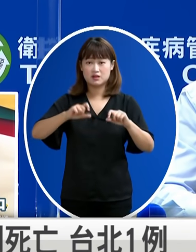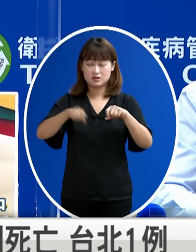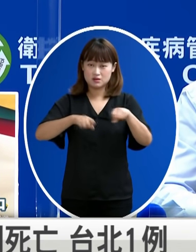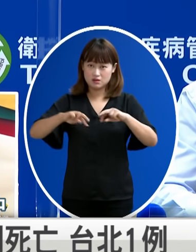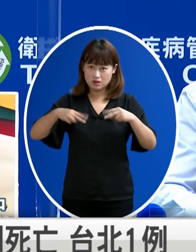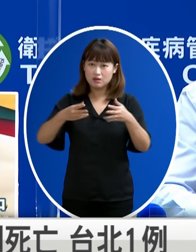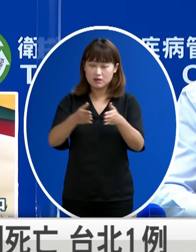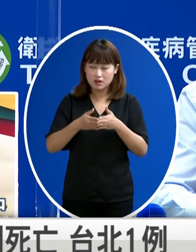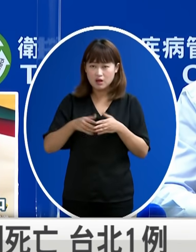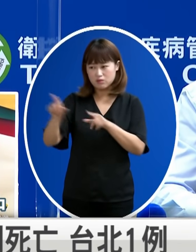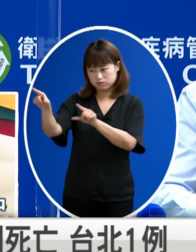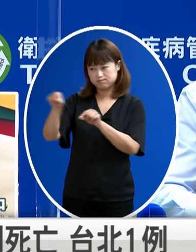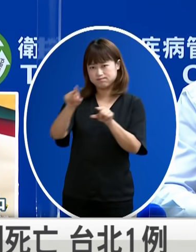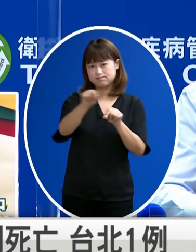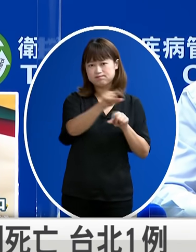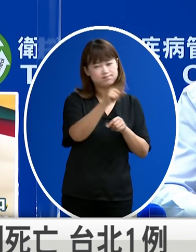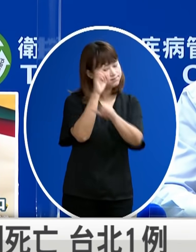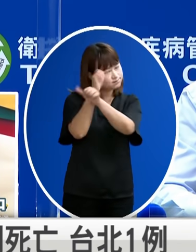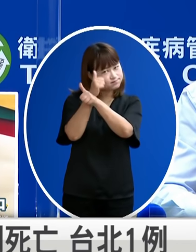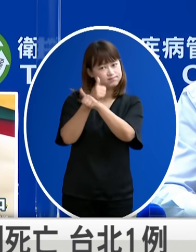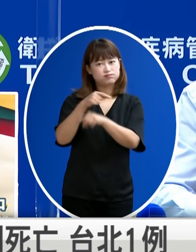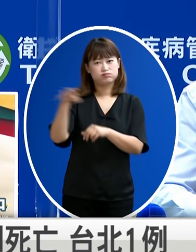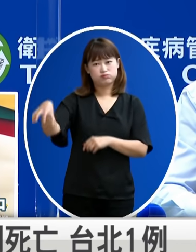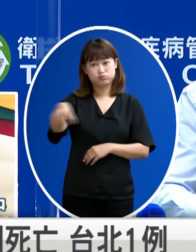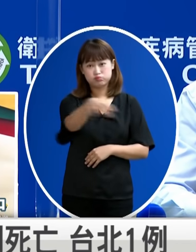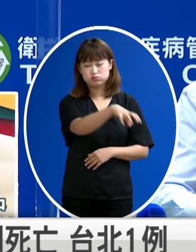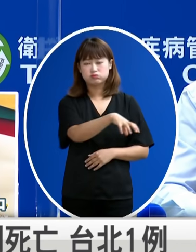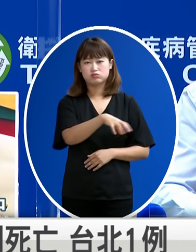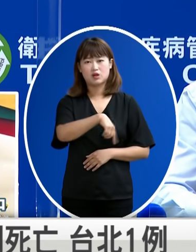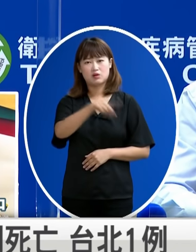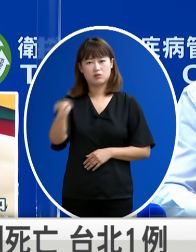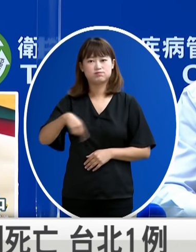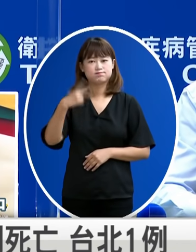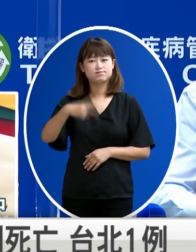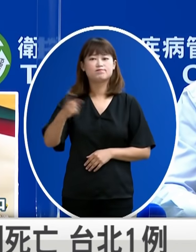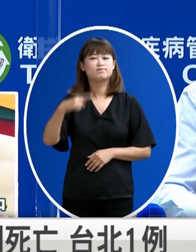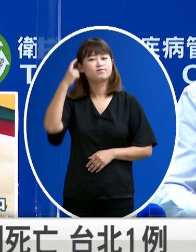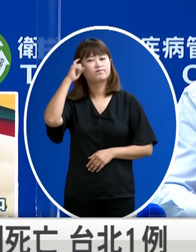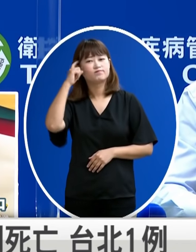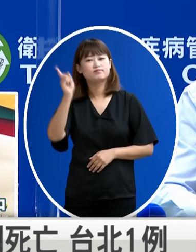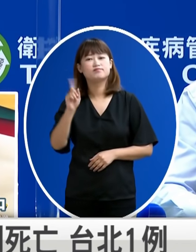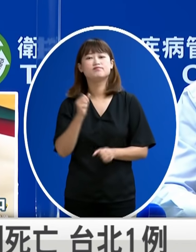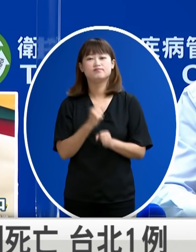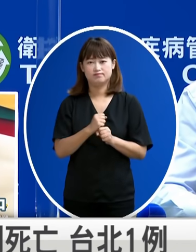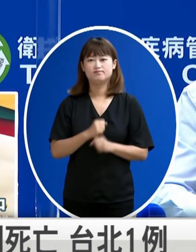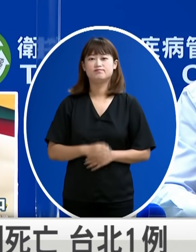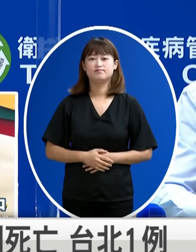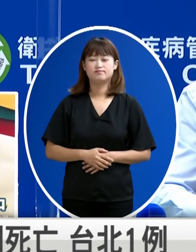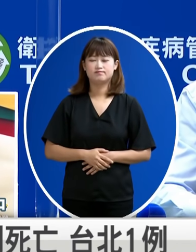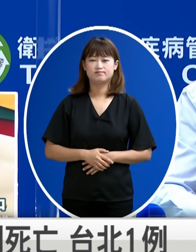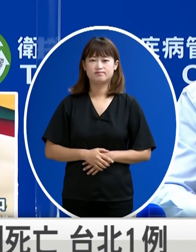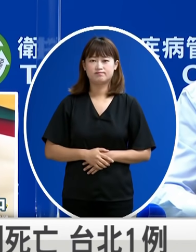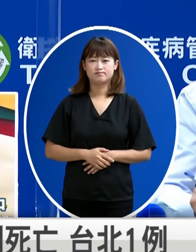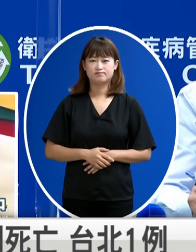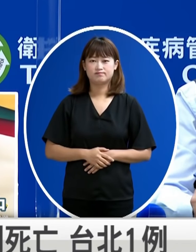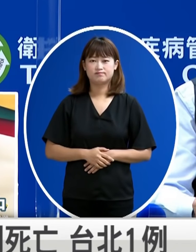经验来做我们的基本上的一个认定也好，方式这也好。